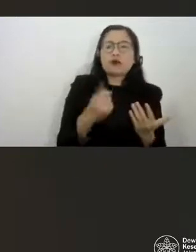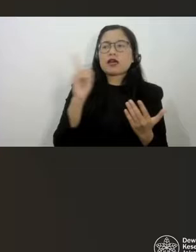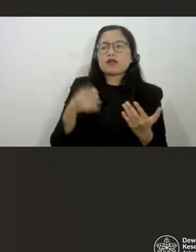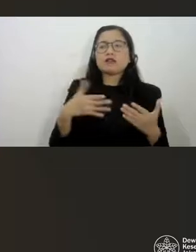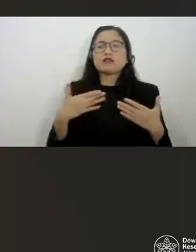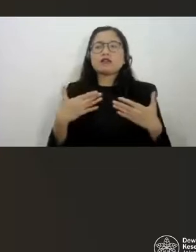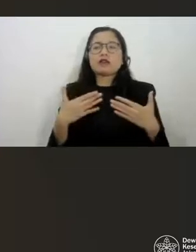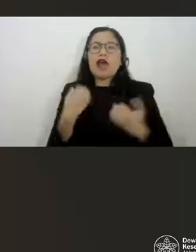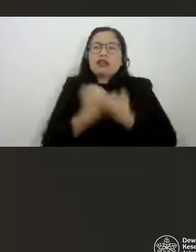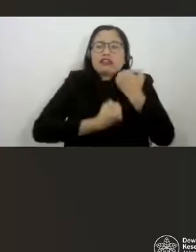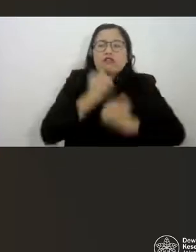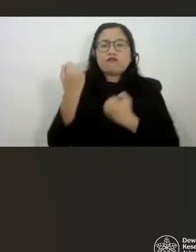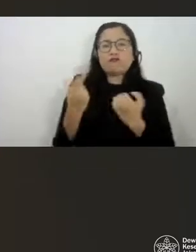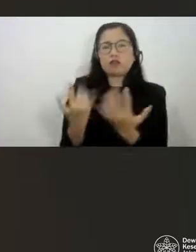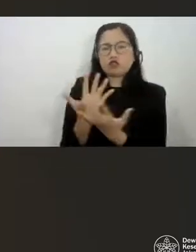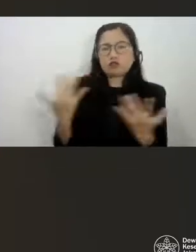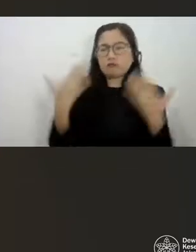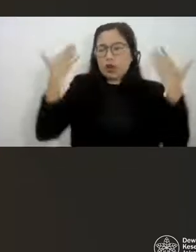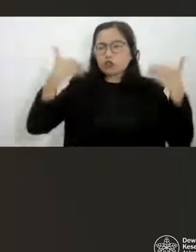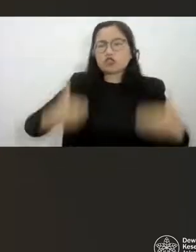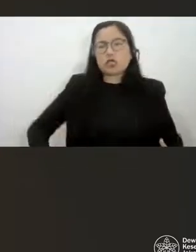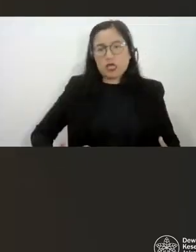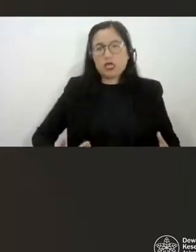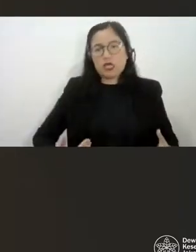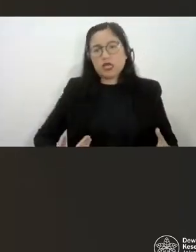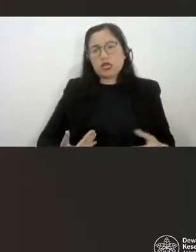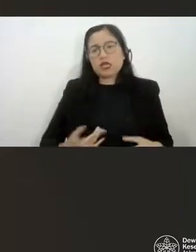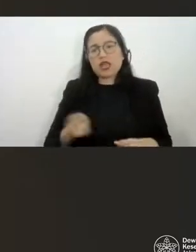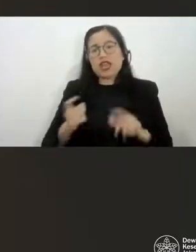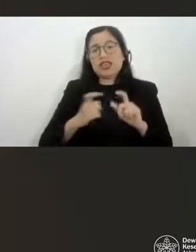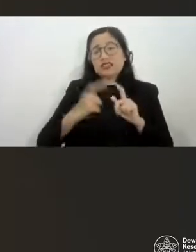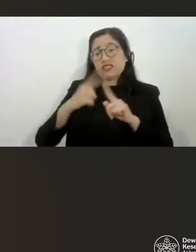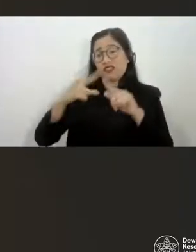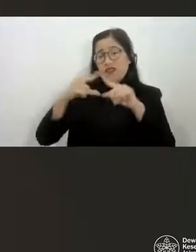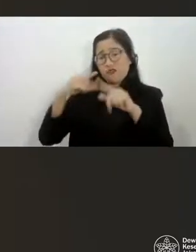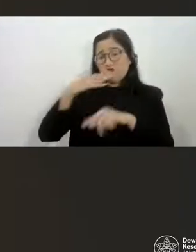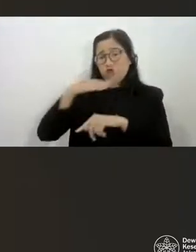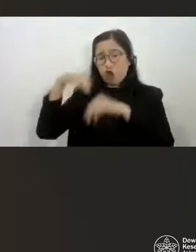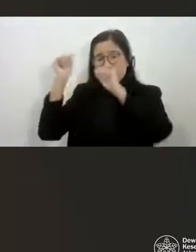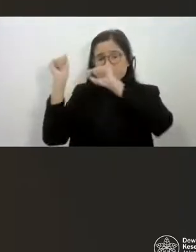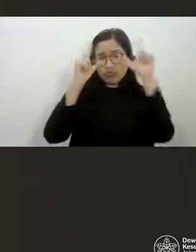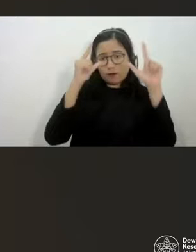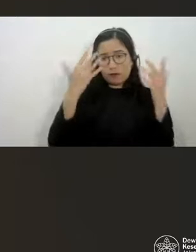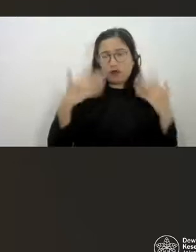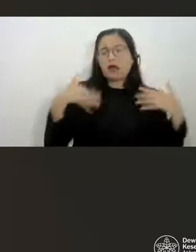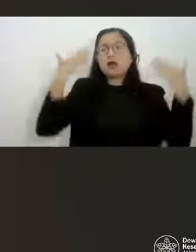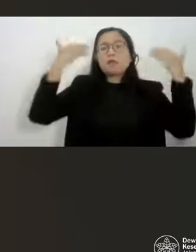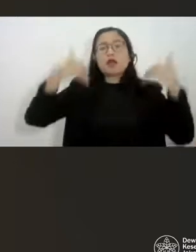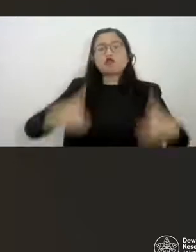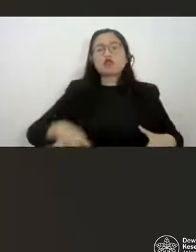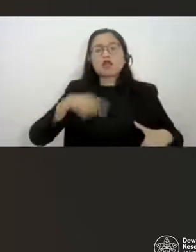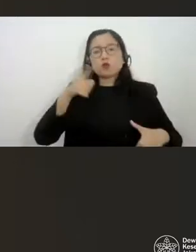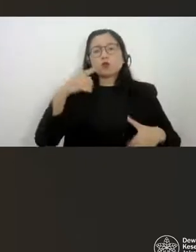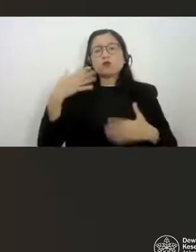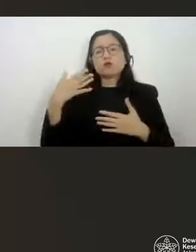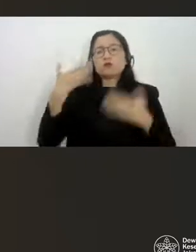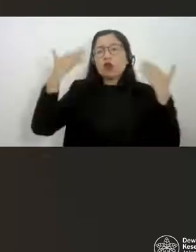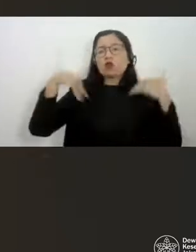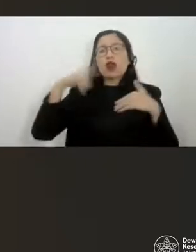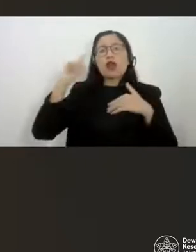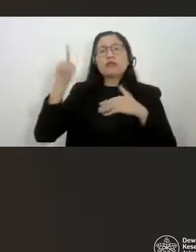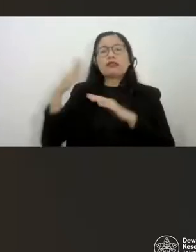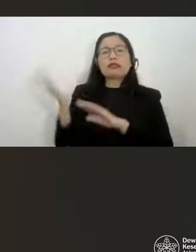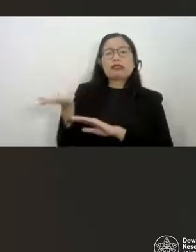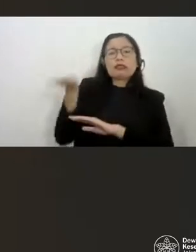manusia. Dalam konsep STA, manusia adalah makhluk tertinggi, malahan lebih tinggi